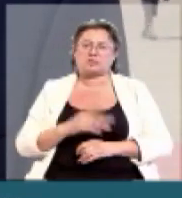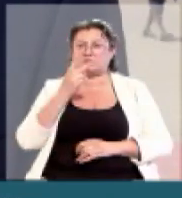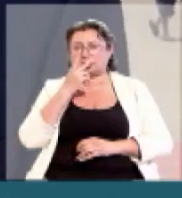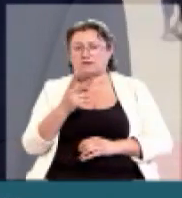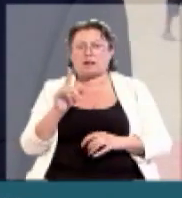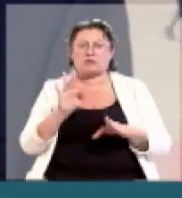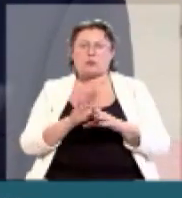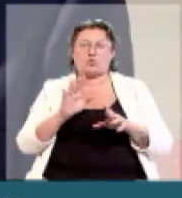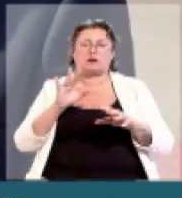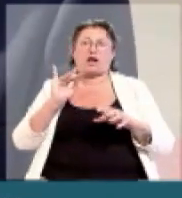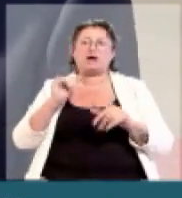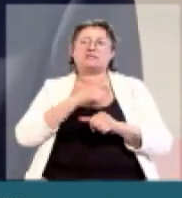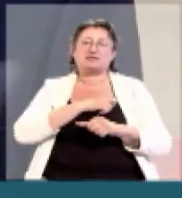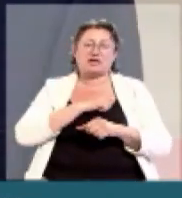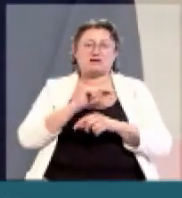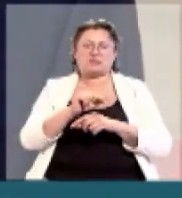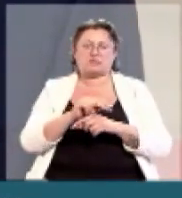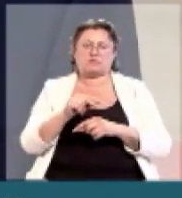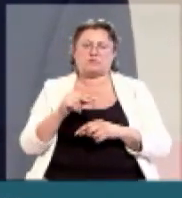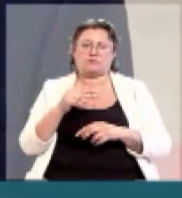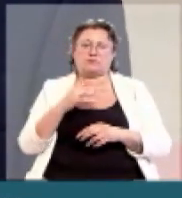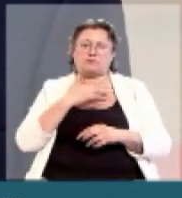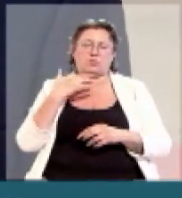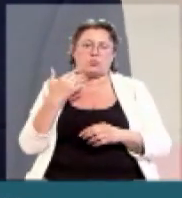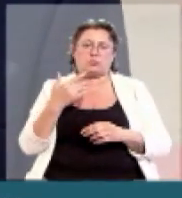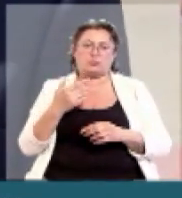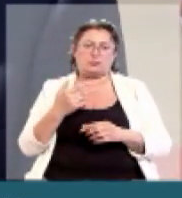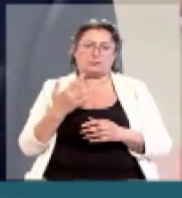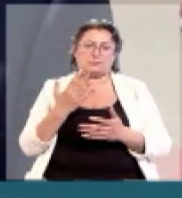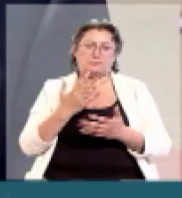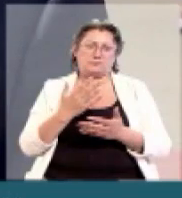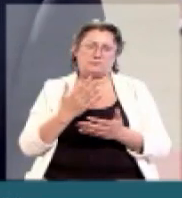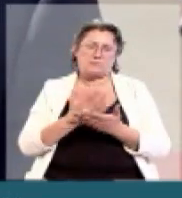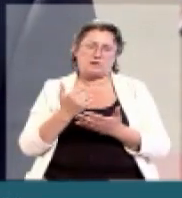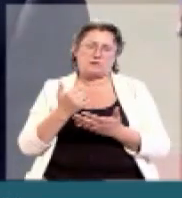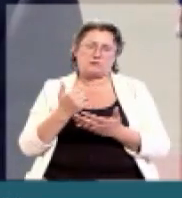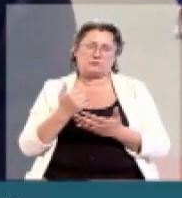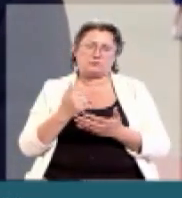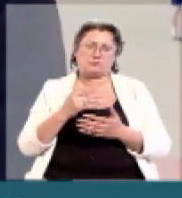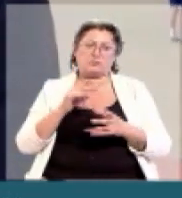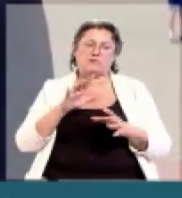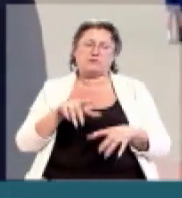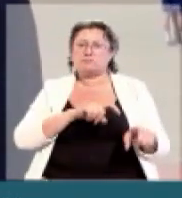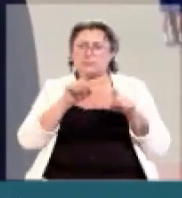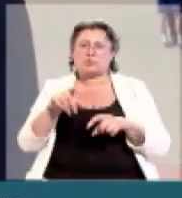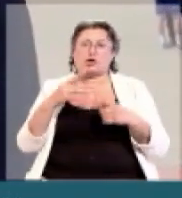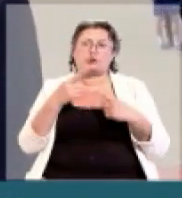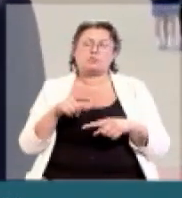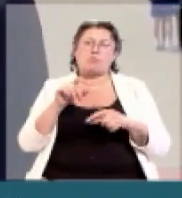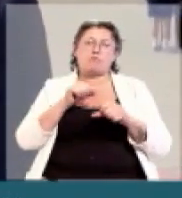на подрастающее поколение, очень рад, что много детей идут в спорт. И много идут на бокс, на другие виды